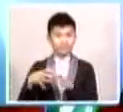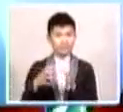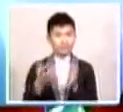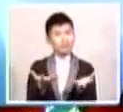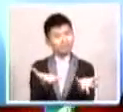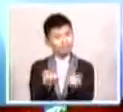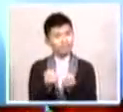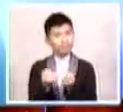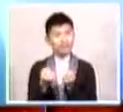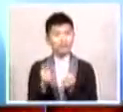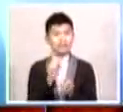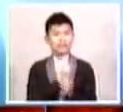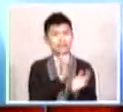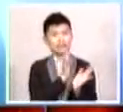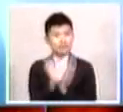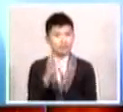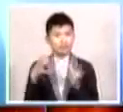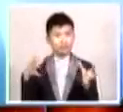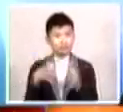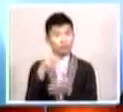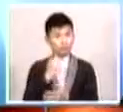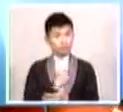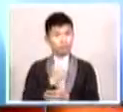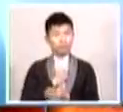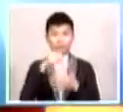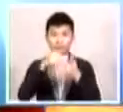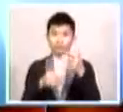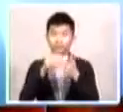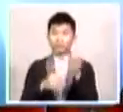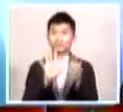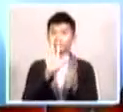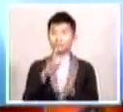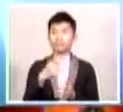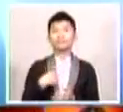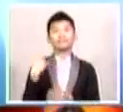的治理共识和规范，这就是我一再强调的